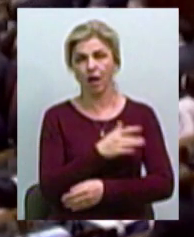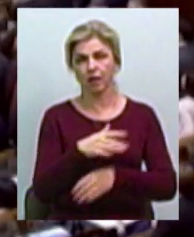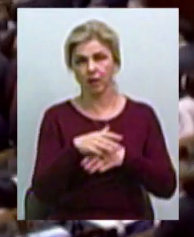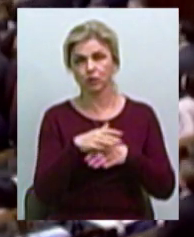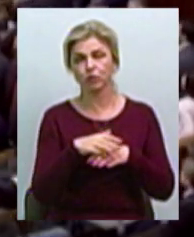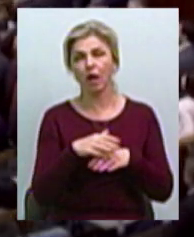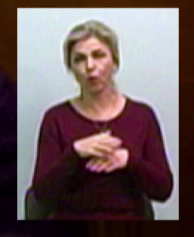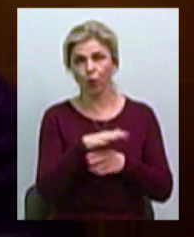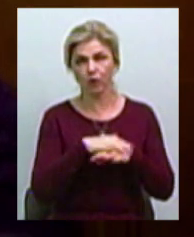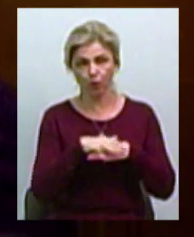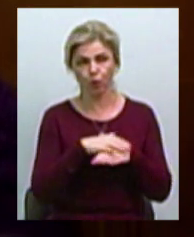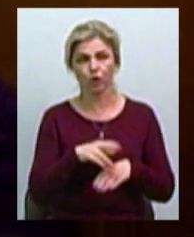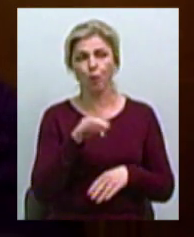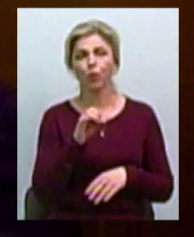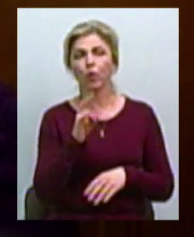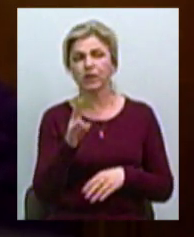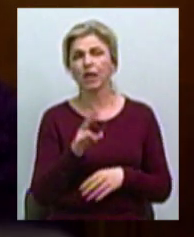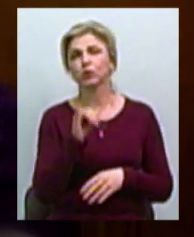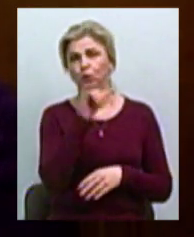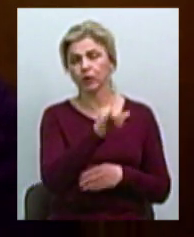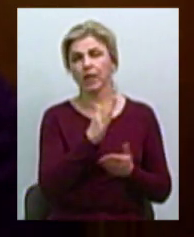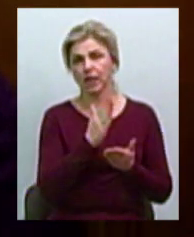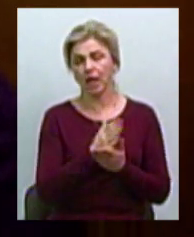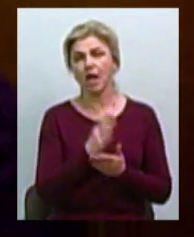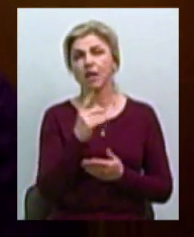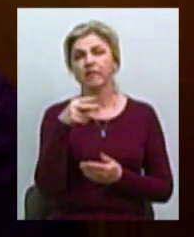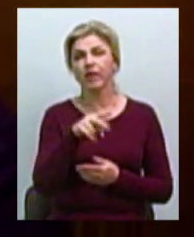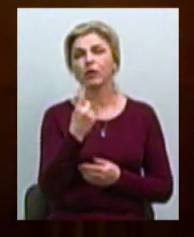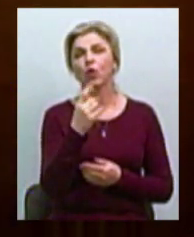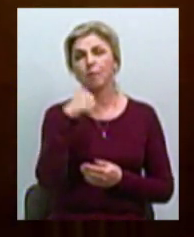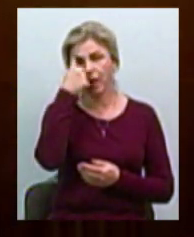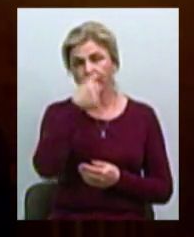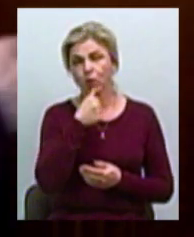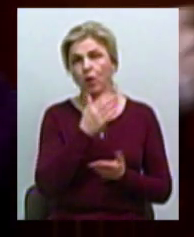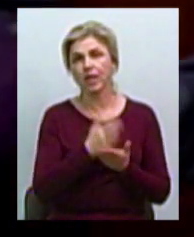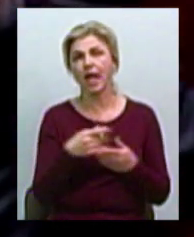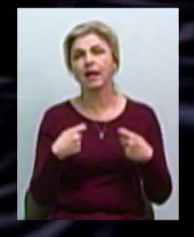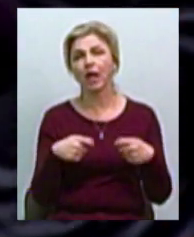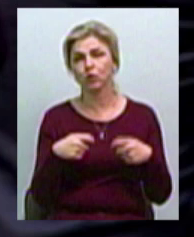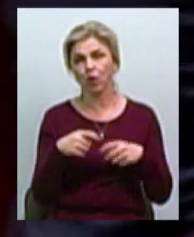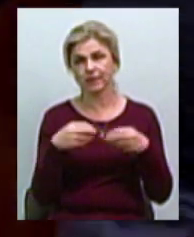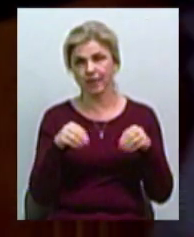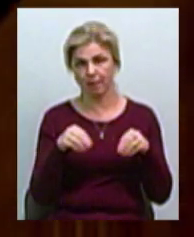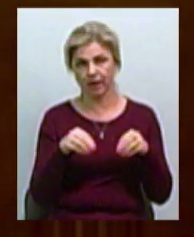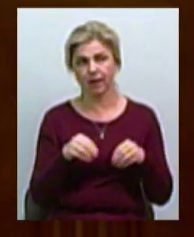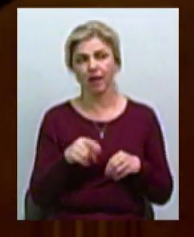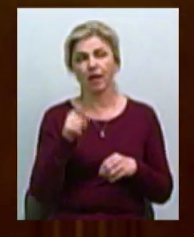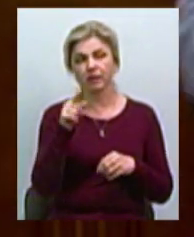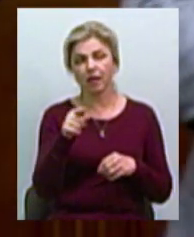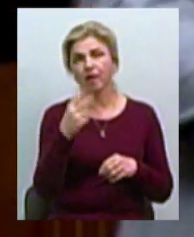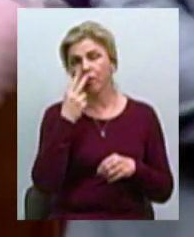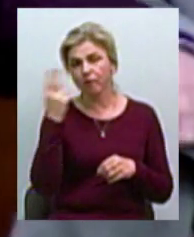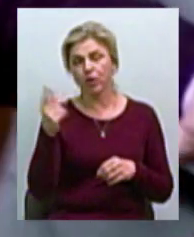В путінській Росії з першого року, 2001-го, є ринок землі. Та вже схаменіться,